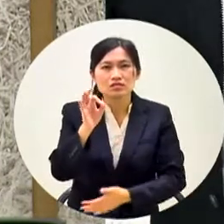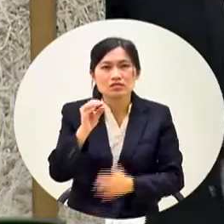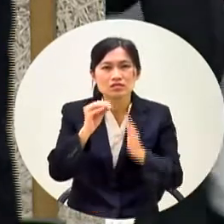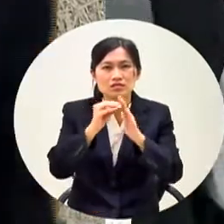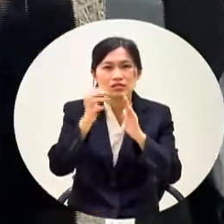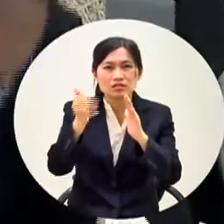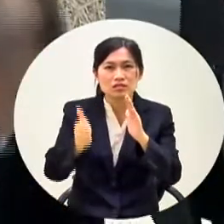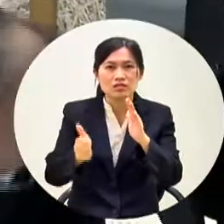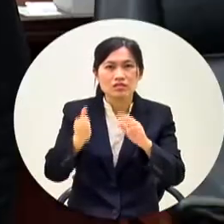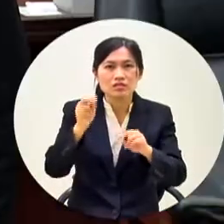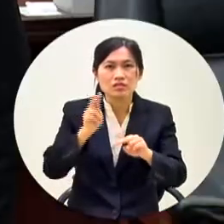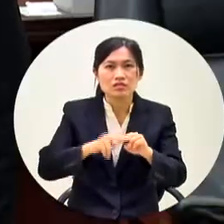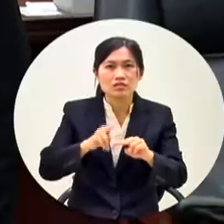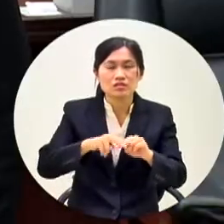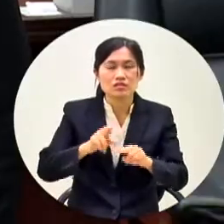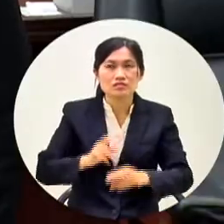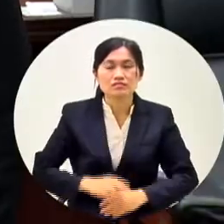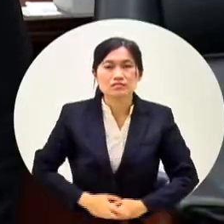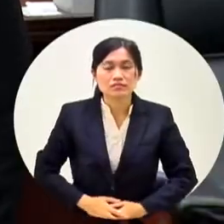坐哦。